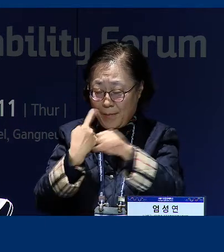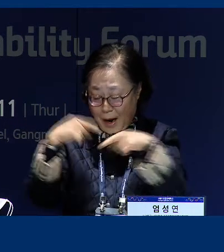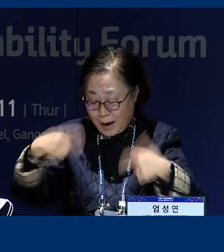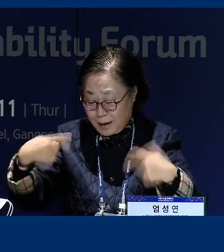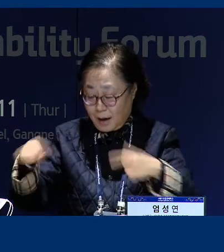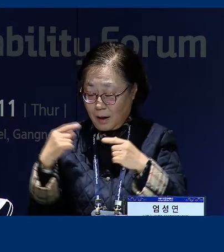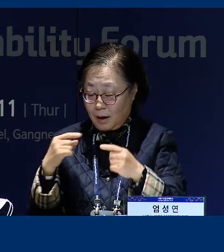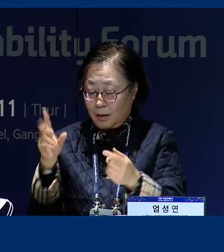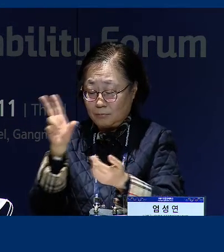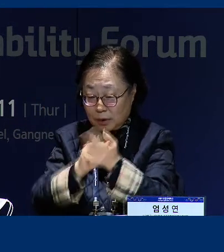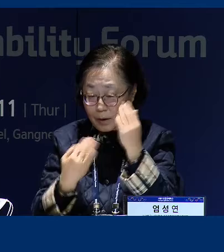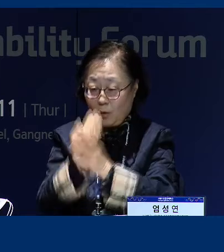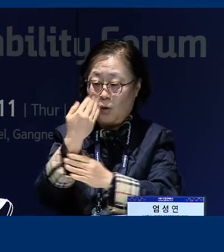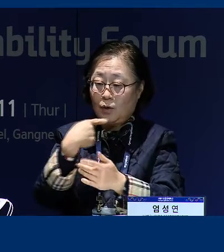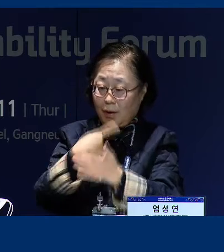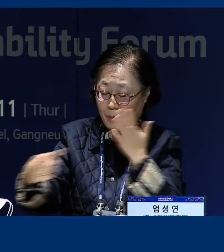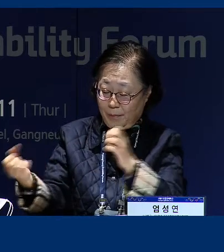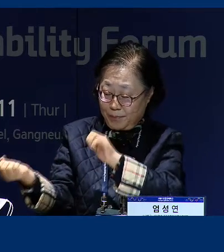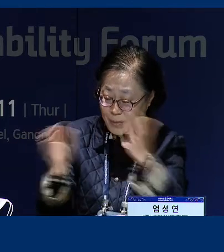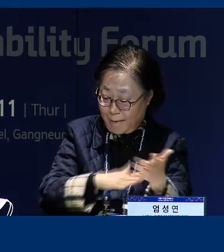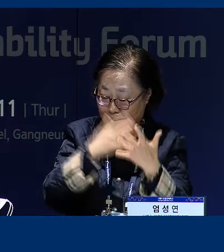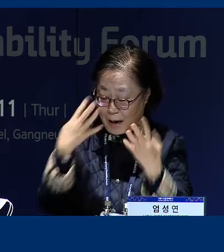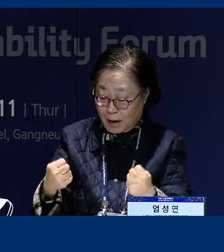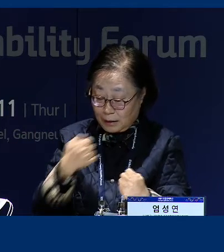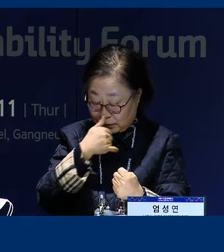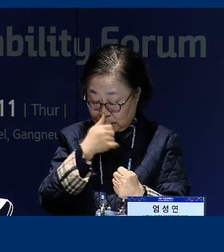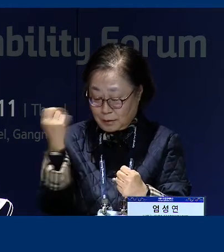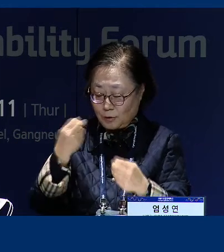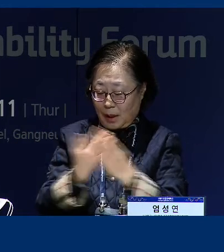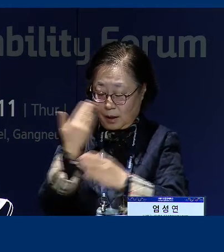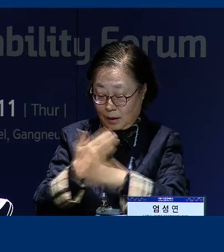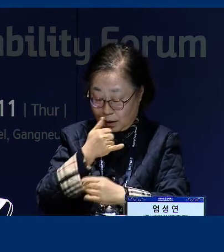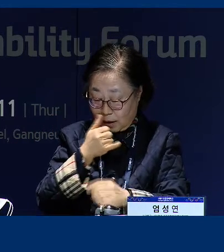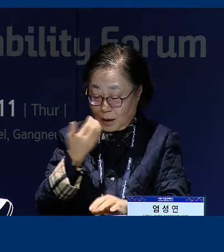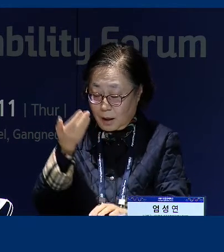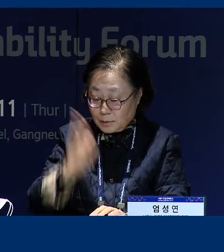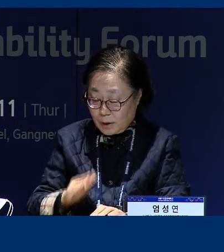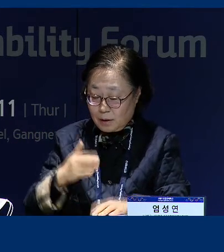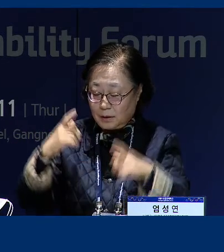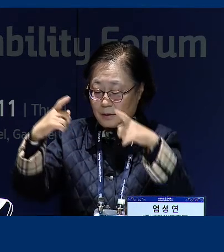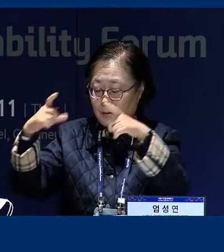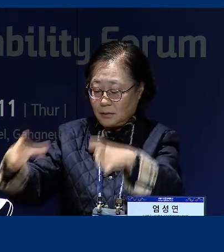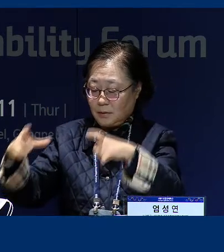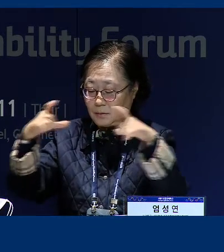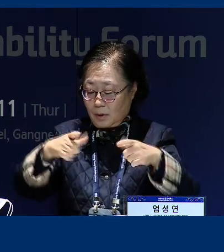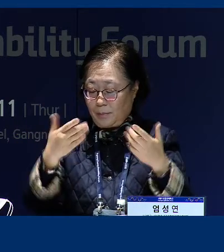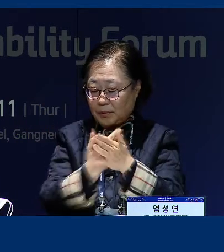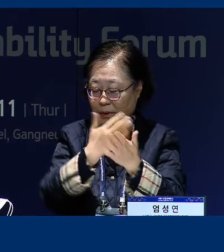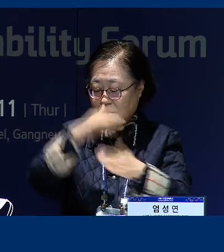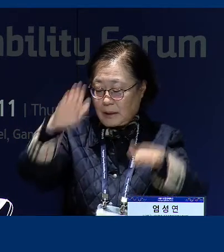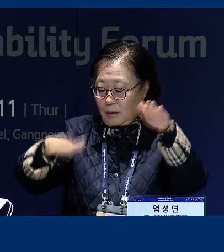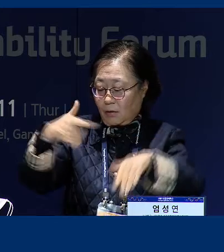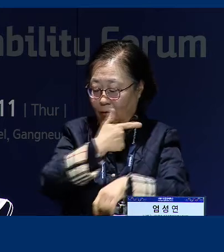지리적인 특성으로 인하여 산불, 태풍, 수해, 폭설 등 해마다 재난이 번번이 일어나고 있습니다.